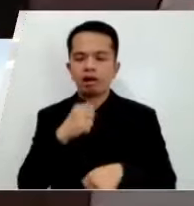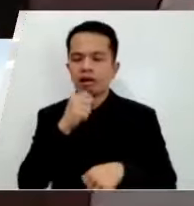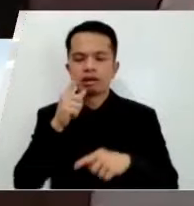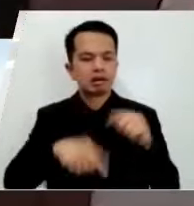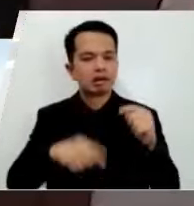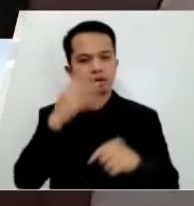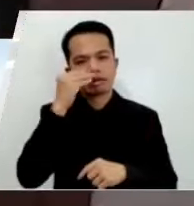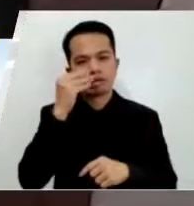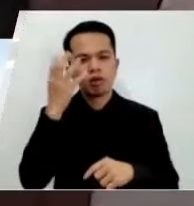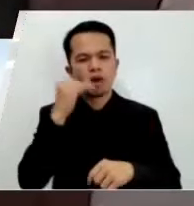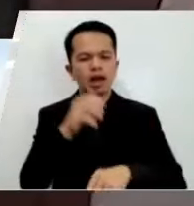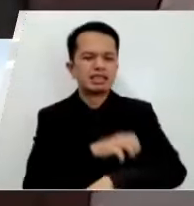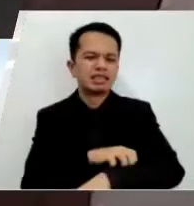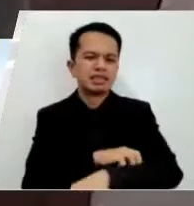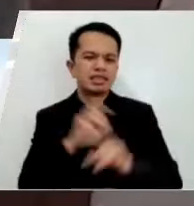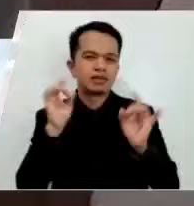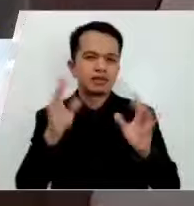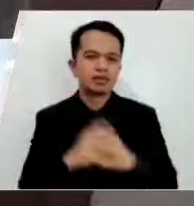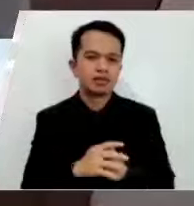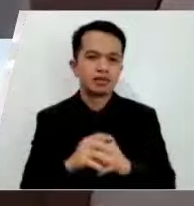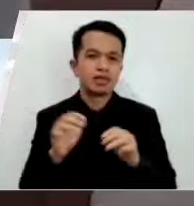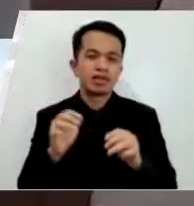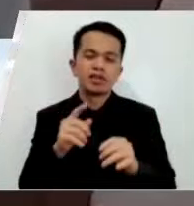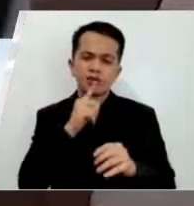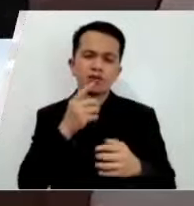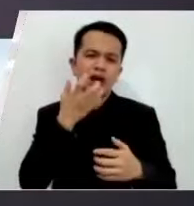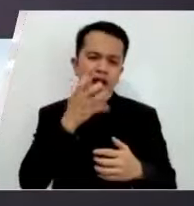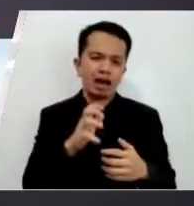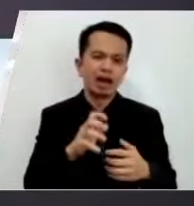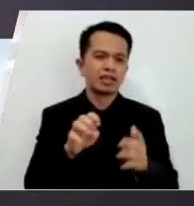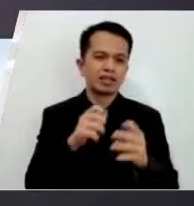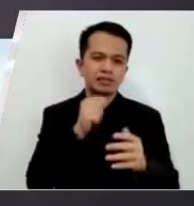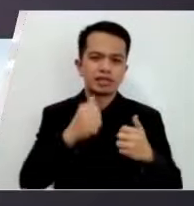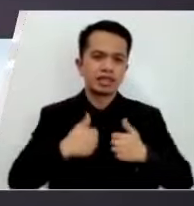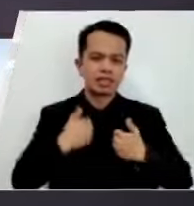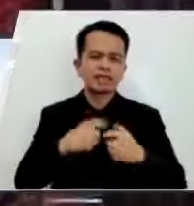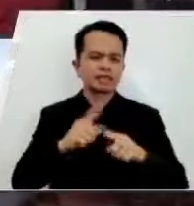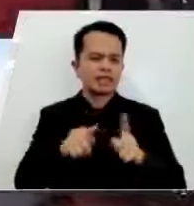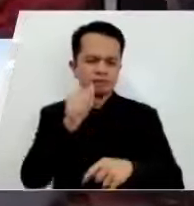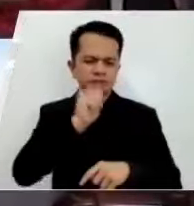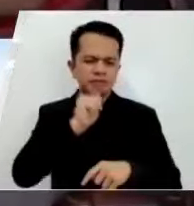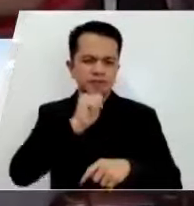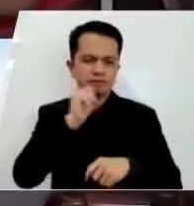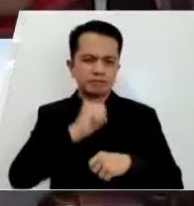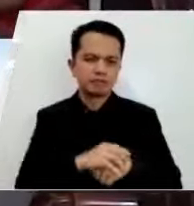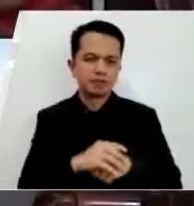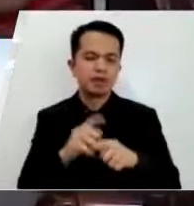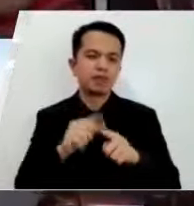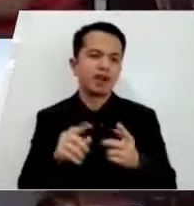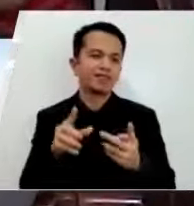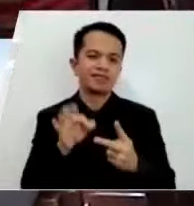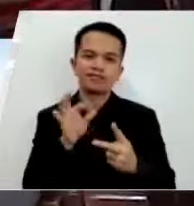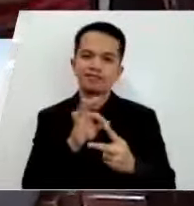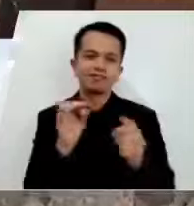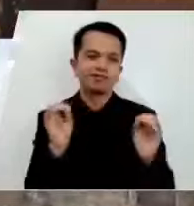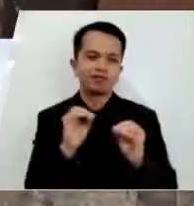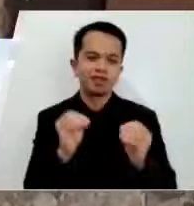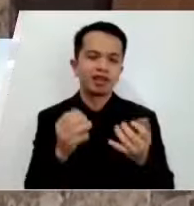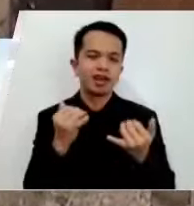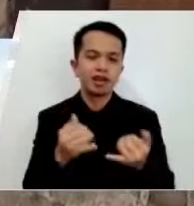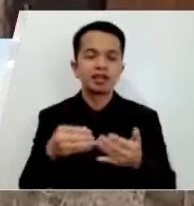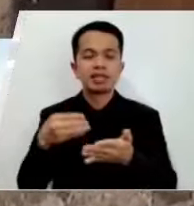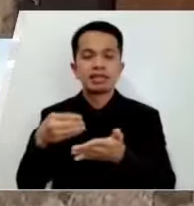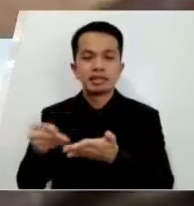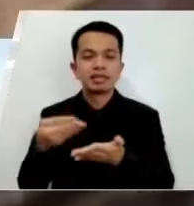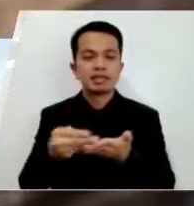Ang init po kasi pag di nakakaligo, kaya po tinitiis na lang po. Pero wala naman daw silang choice. Napapagastos na nga raw sila sa pagbili ng